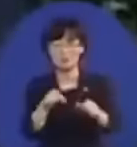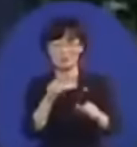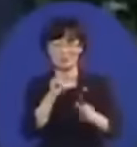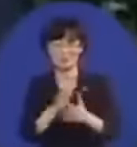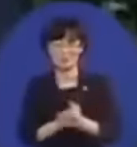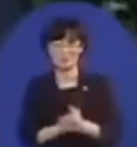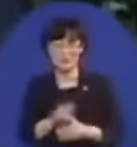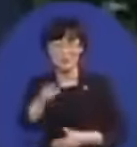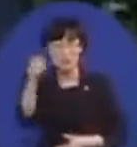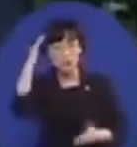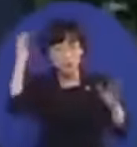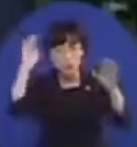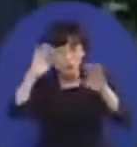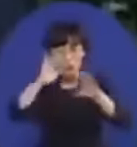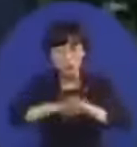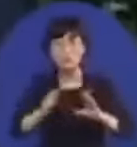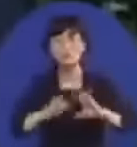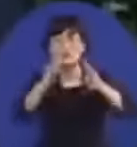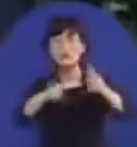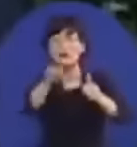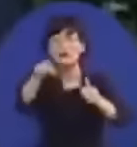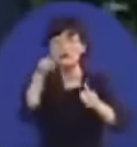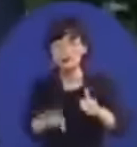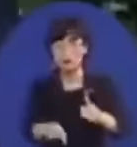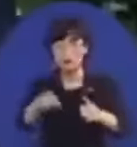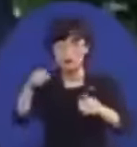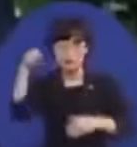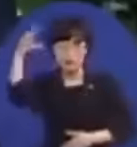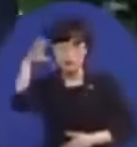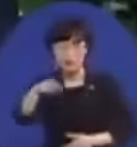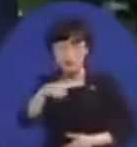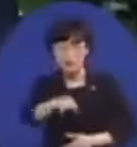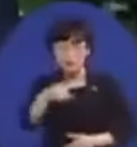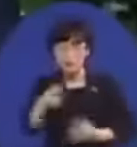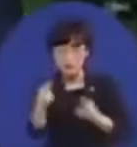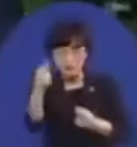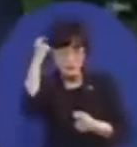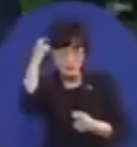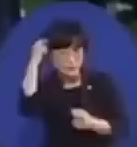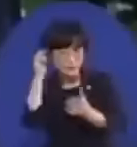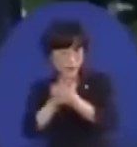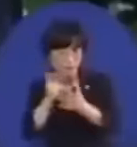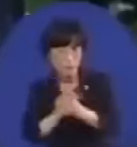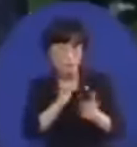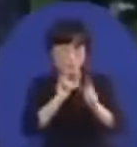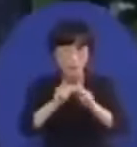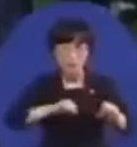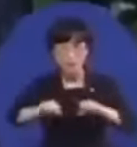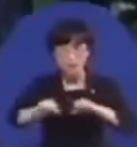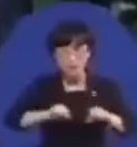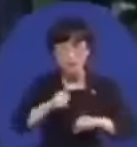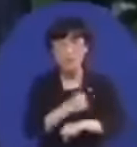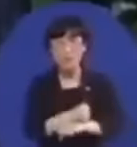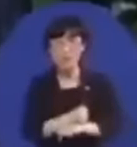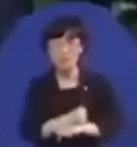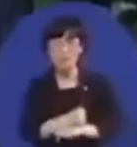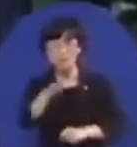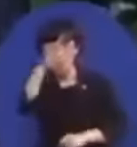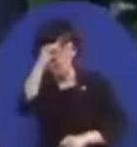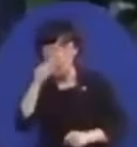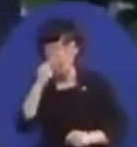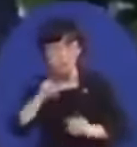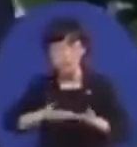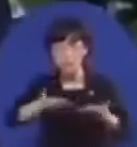이 어두움의 캄캄한 세상에서 빛의 자녀들처럼 생각하고 말하고 행동하고 모범을 보이는